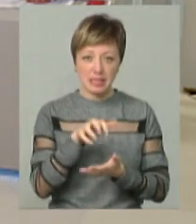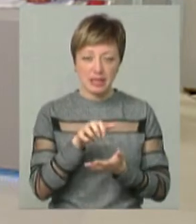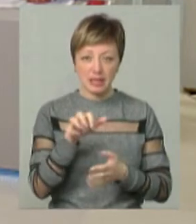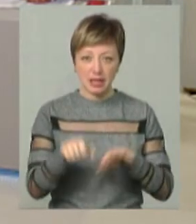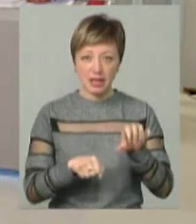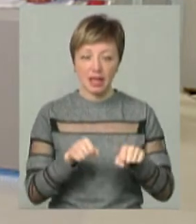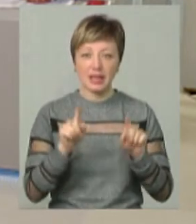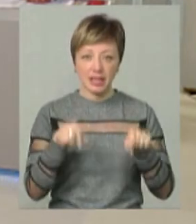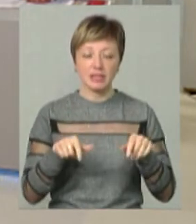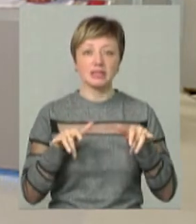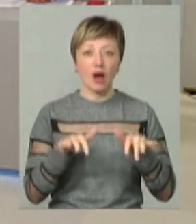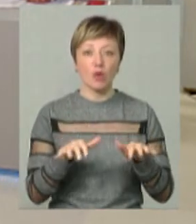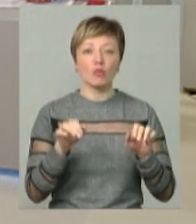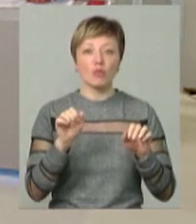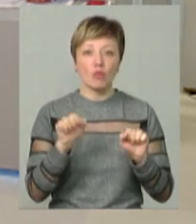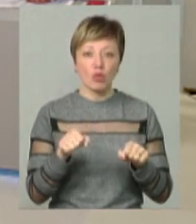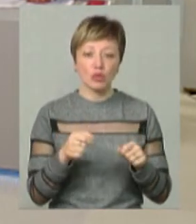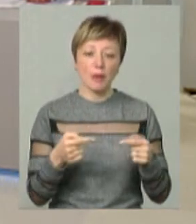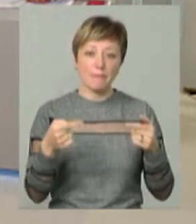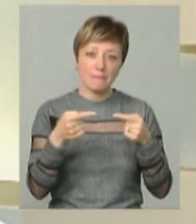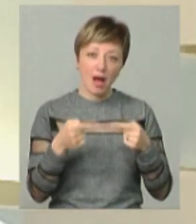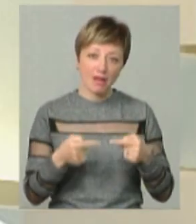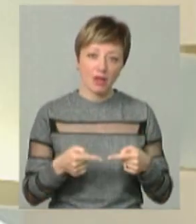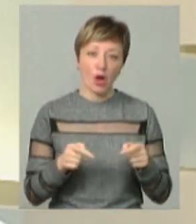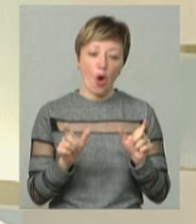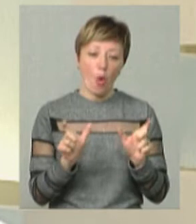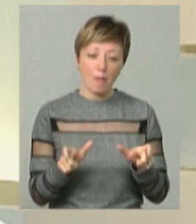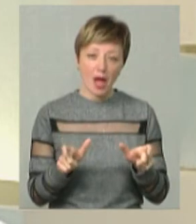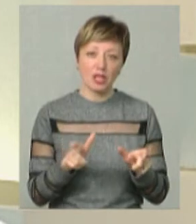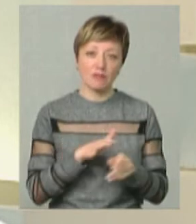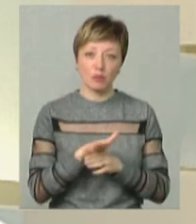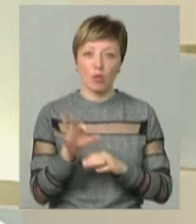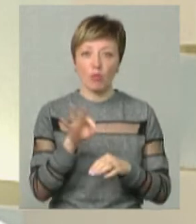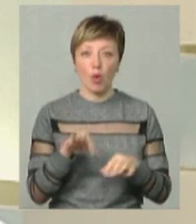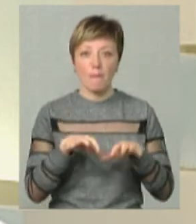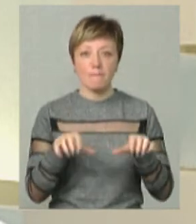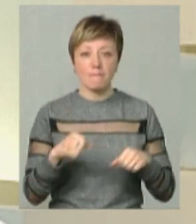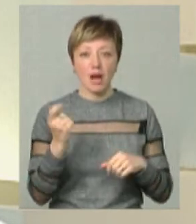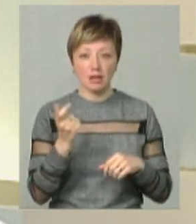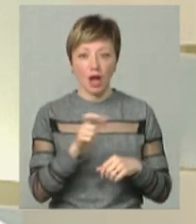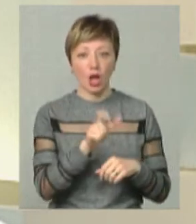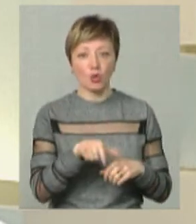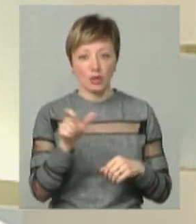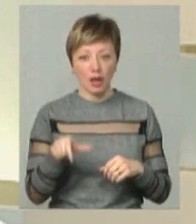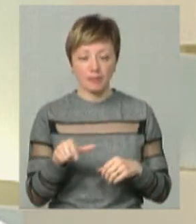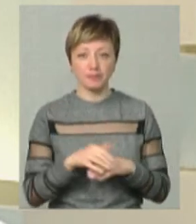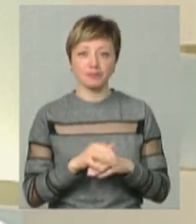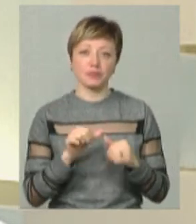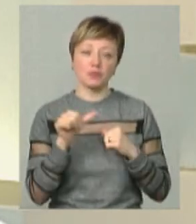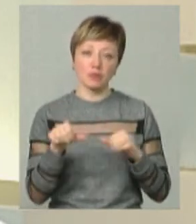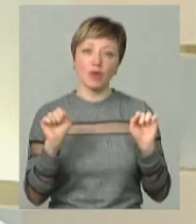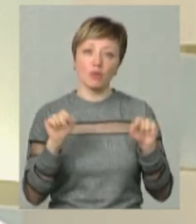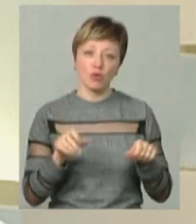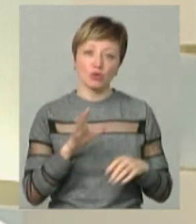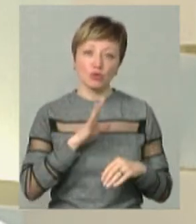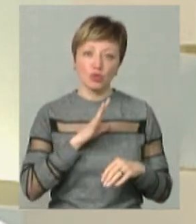тих заходах також можуть і певні обмеження відбуватися і щодо майна людей. Ну, зокрема, може